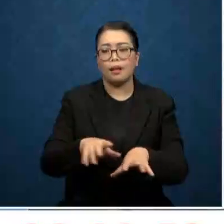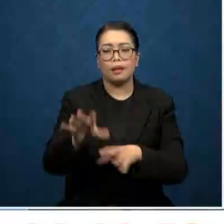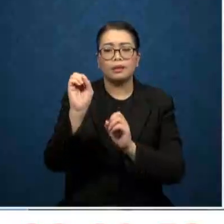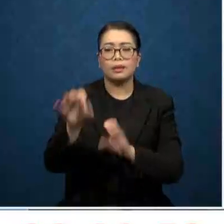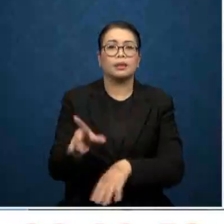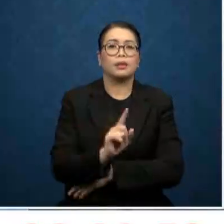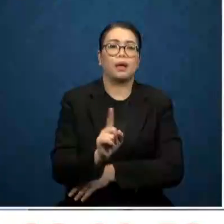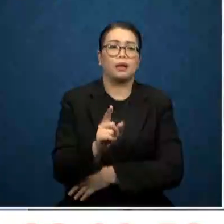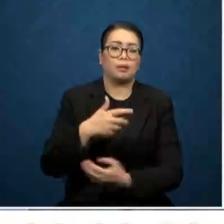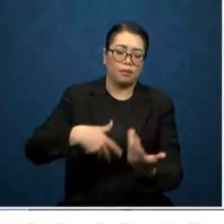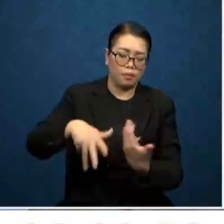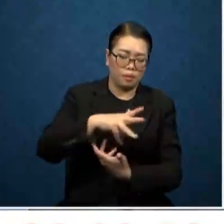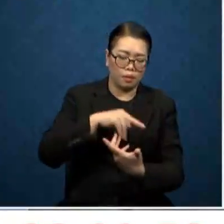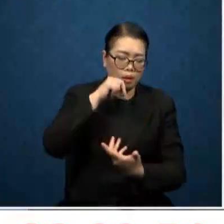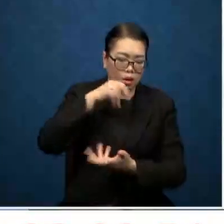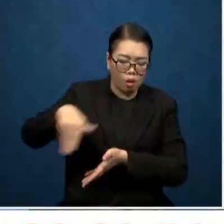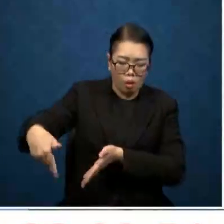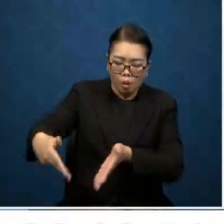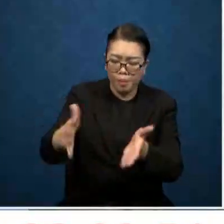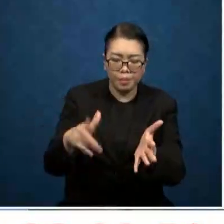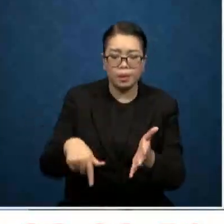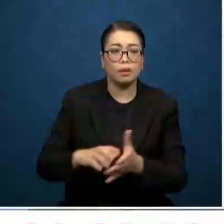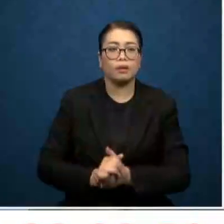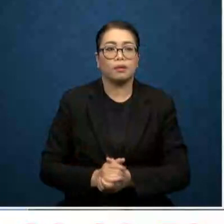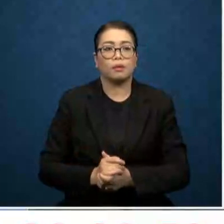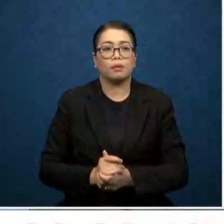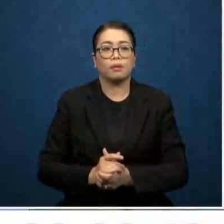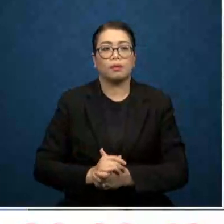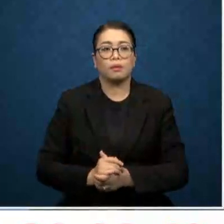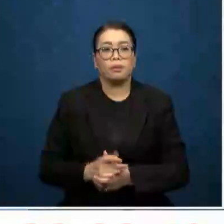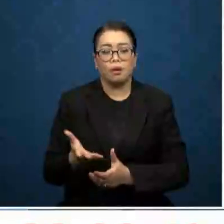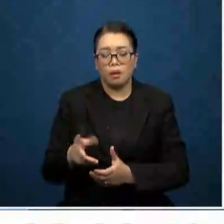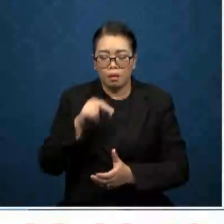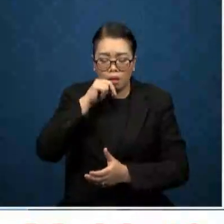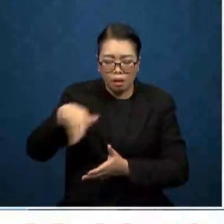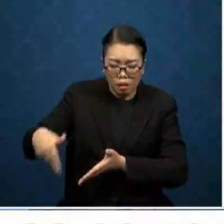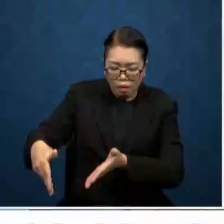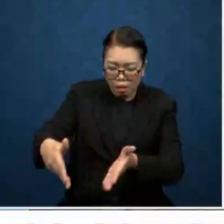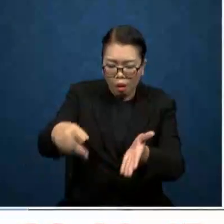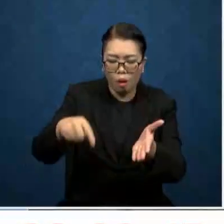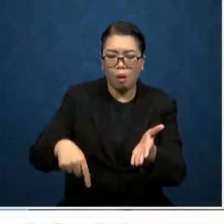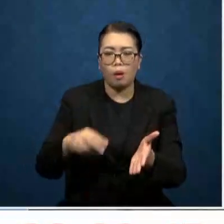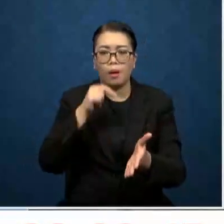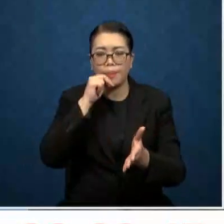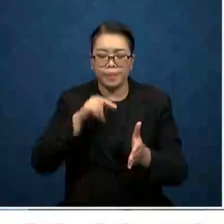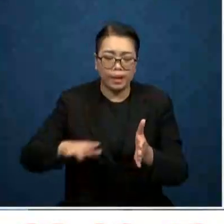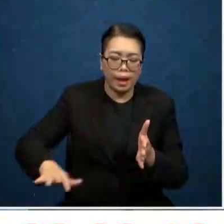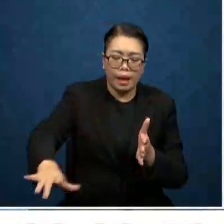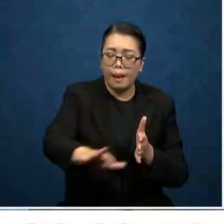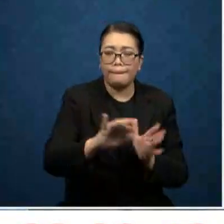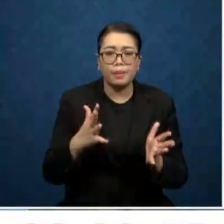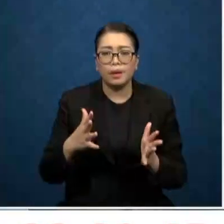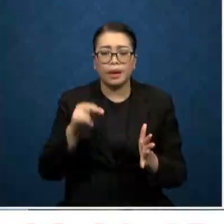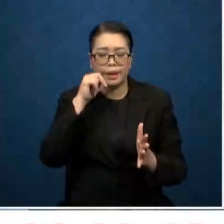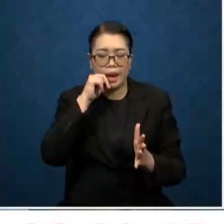แวดแวดล้อมมันไม่มีคลองนี่หว่าขออภัยขอถอนคำว่าหว่ามันไม่มีคลองนี่มันไม่มีแม่น้ำอ้าว